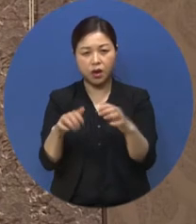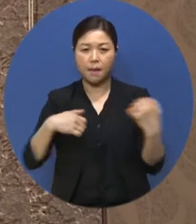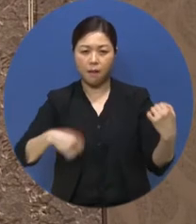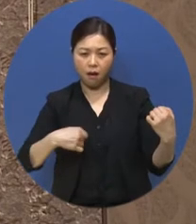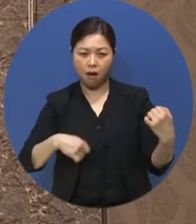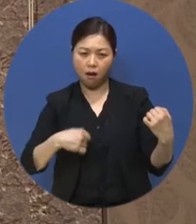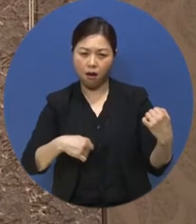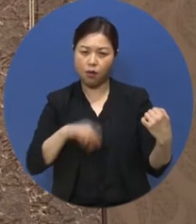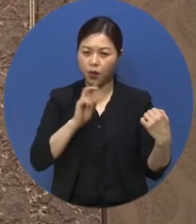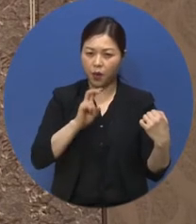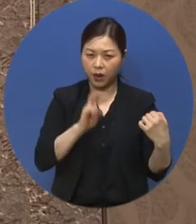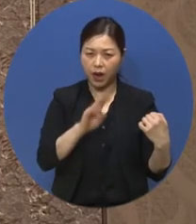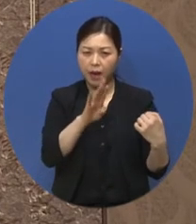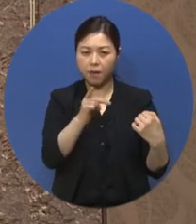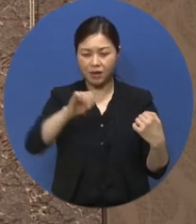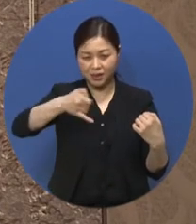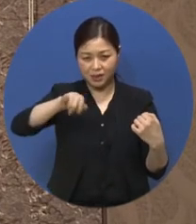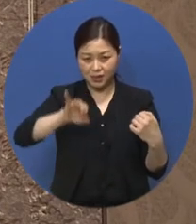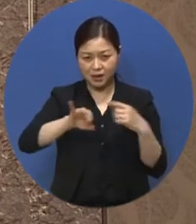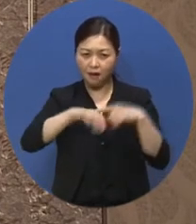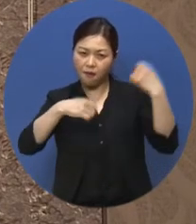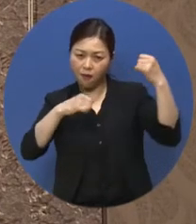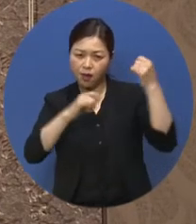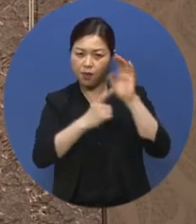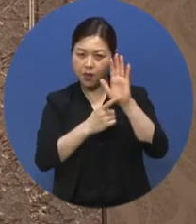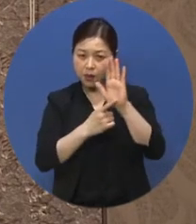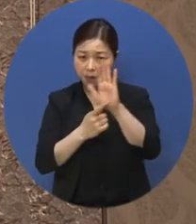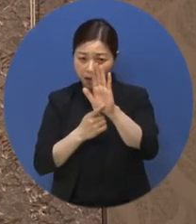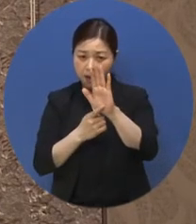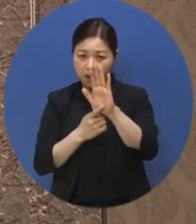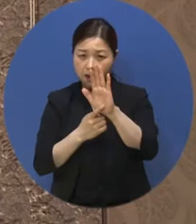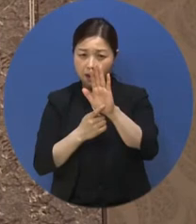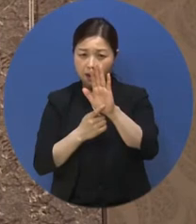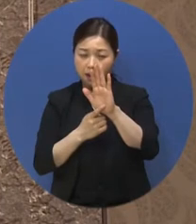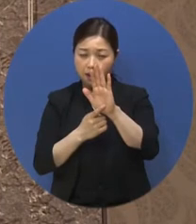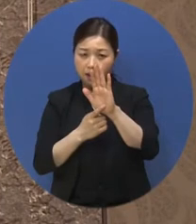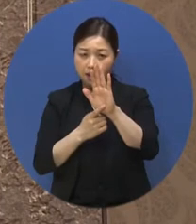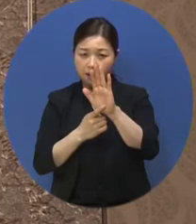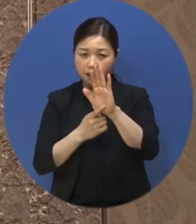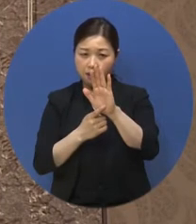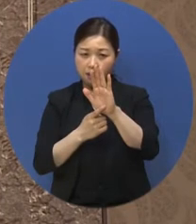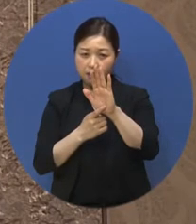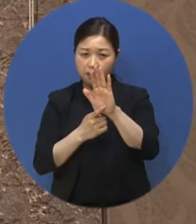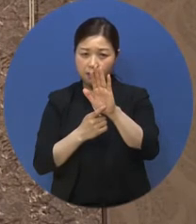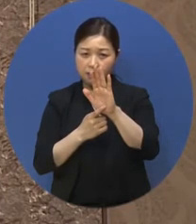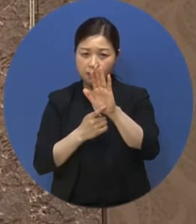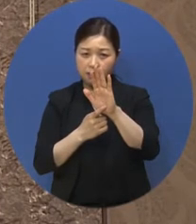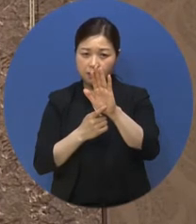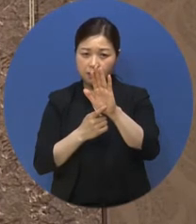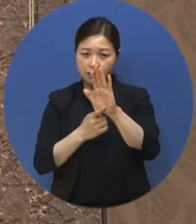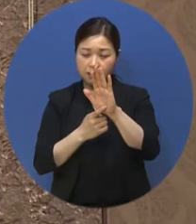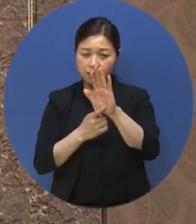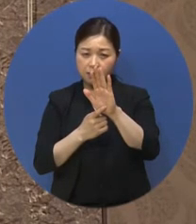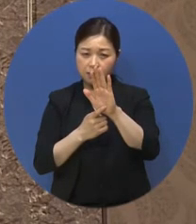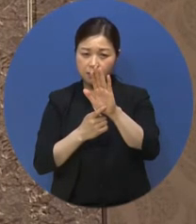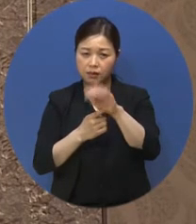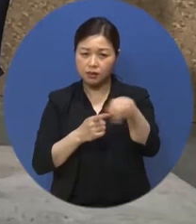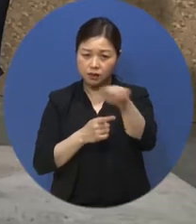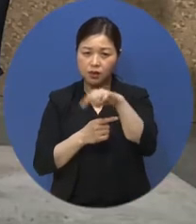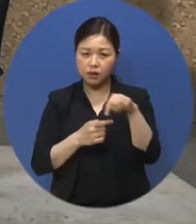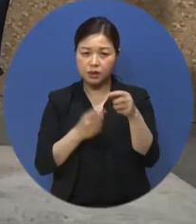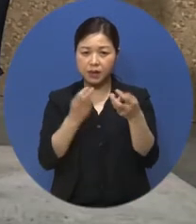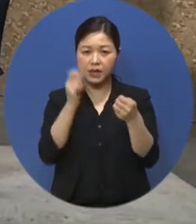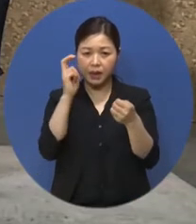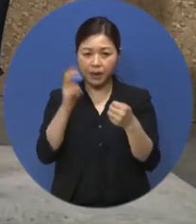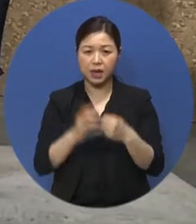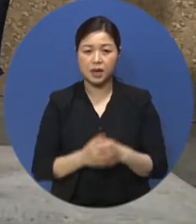버스킹처럼 네. 버스킹처럼 이렇게 공연을 하고 이런 부분들이 이제는 주가 되지 않겠나.